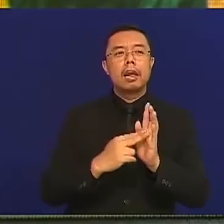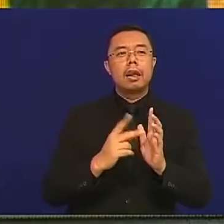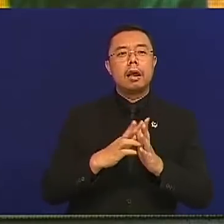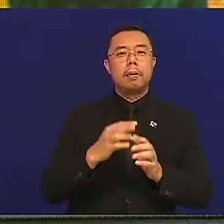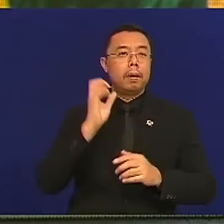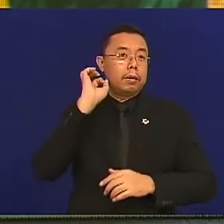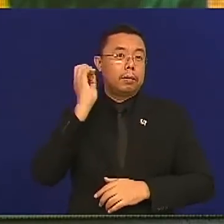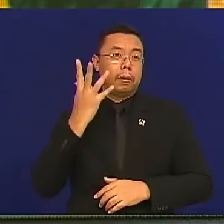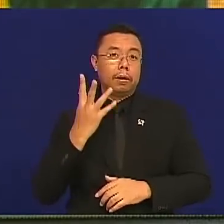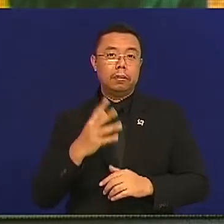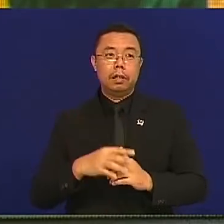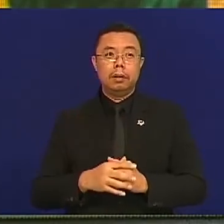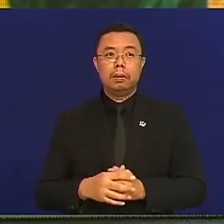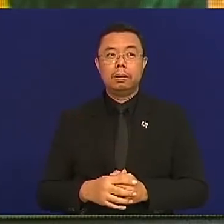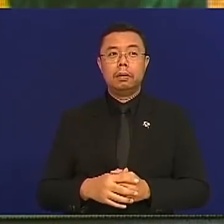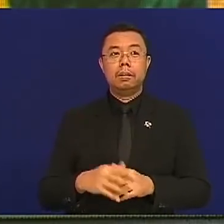permata,